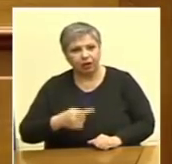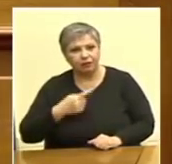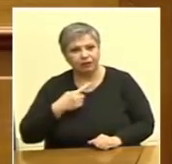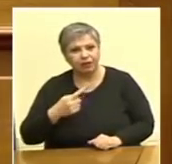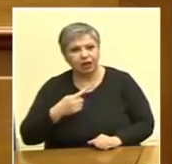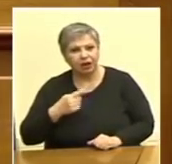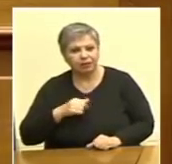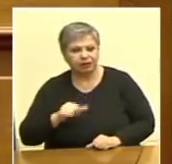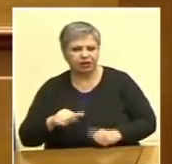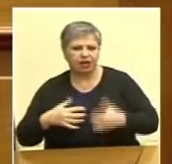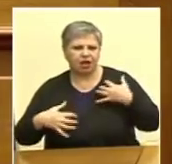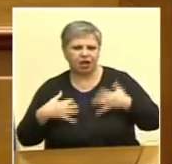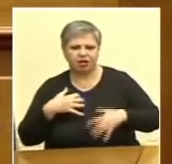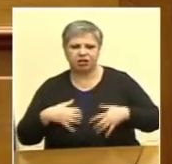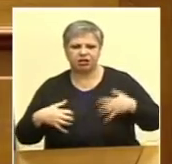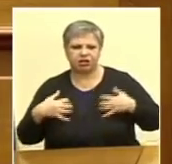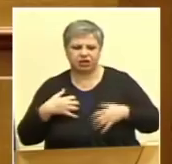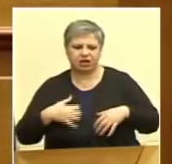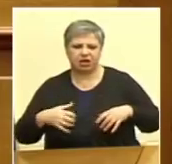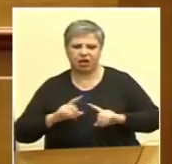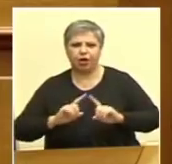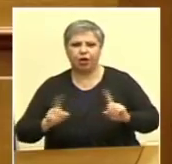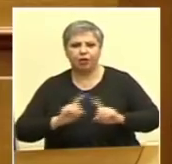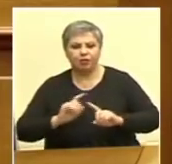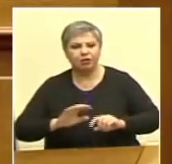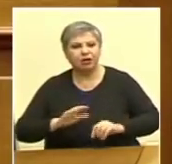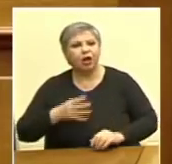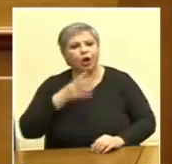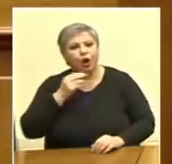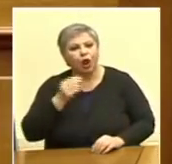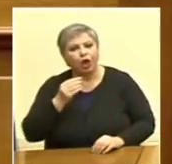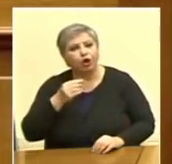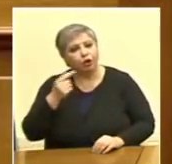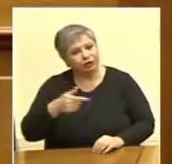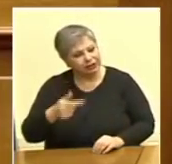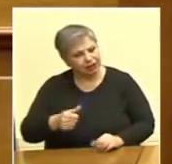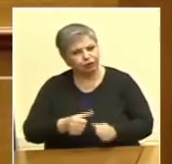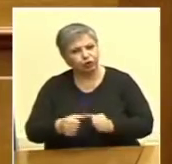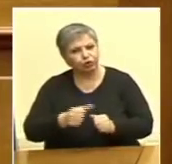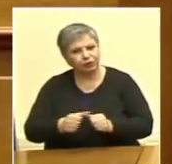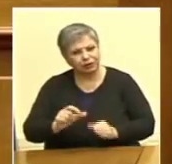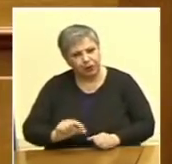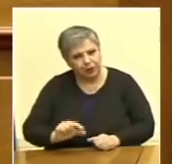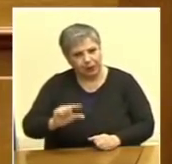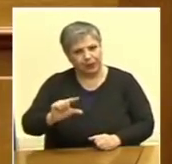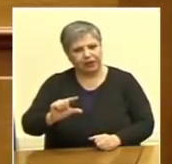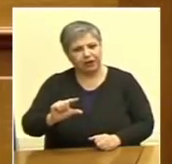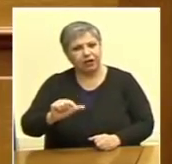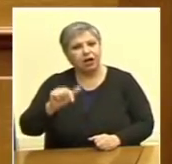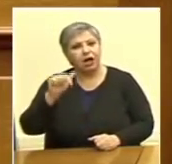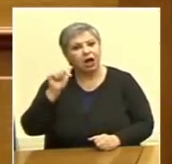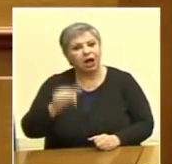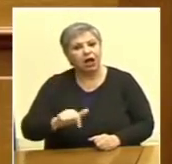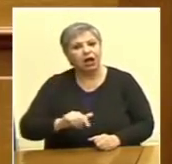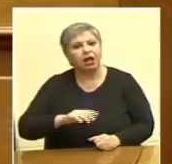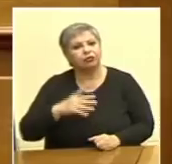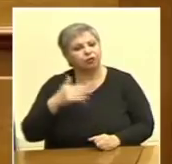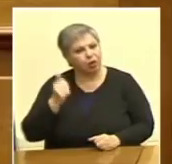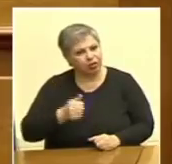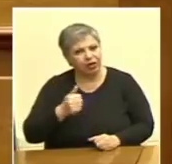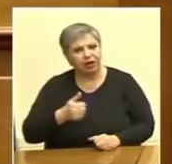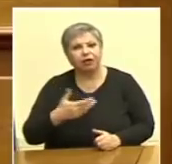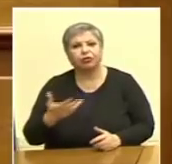ανησυχίας, από τη στιγμή μάλιστα που η αύξηση του μισθού συνεπάγεται και άμεση θετική επίδραση